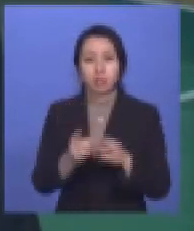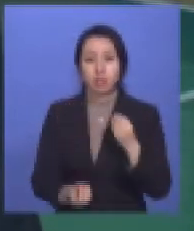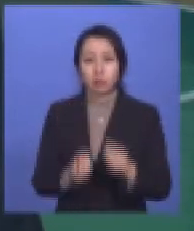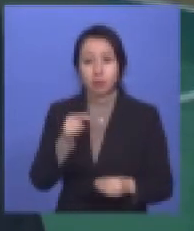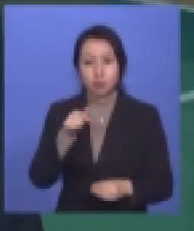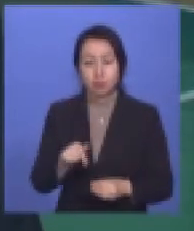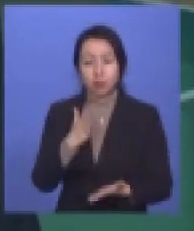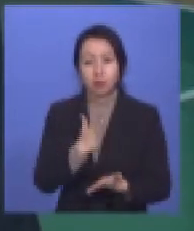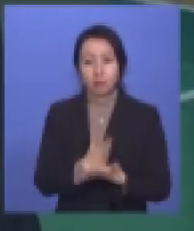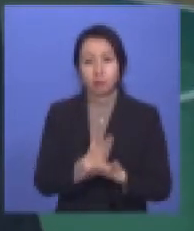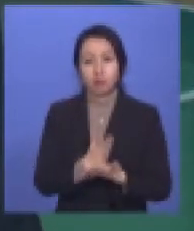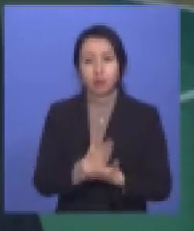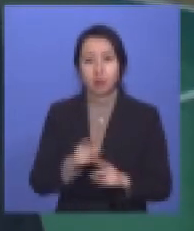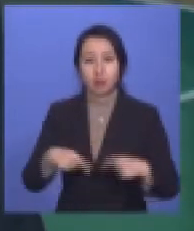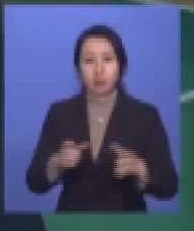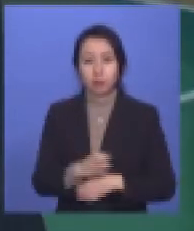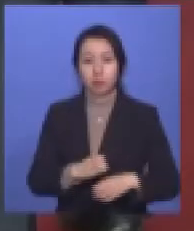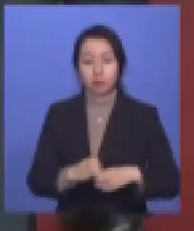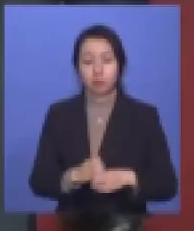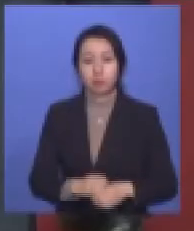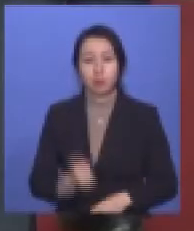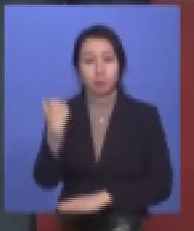привлекает тем, что в ней используются подручные средства быта.